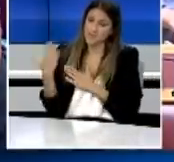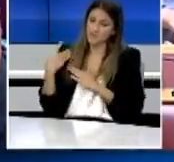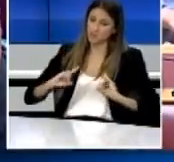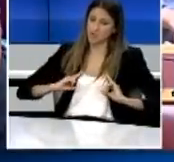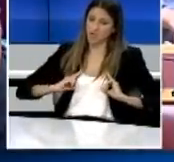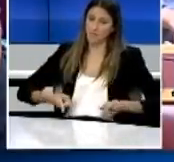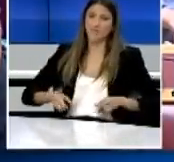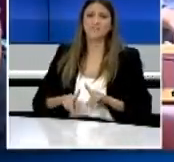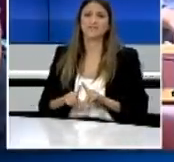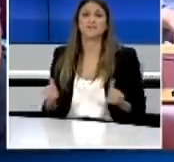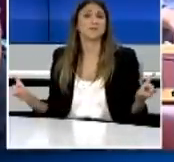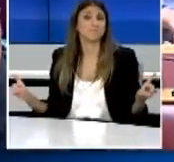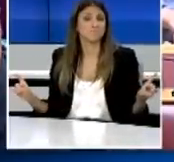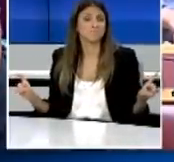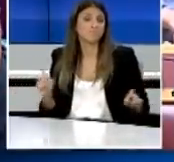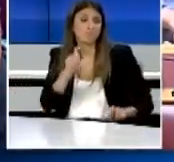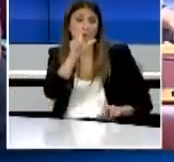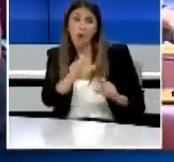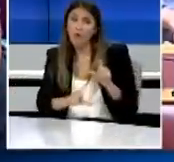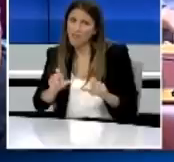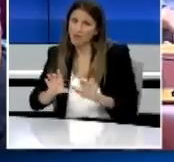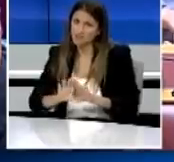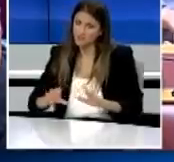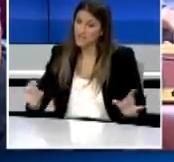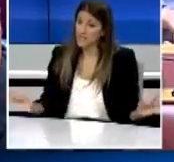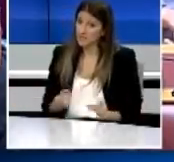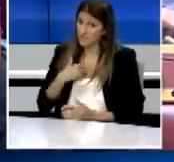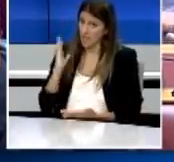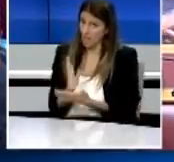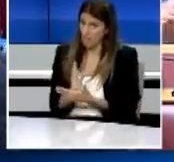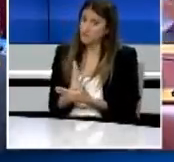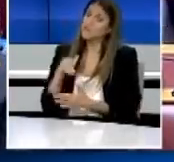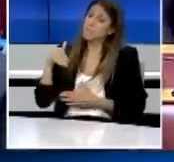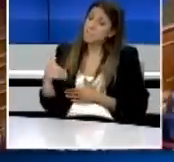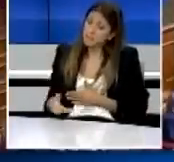και ο καθής άξιος των επιλογών και της μοίρας του. Σας ευχαριστώ.